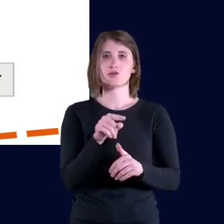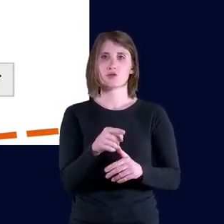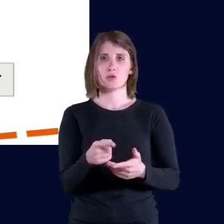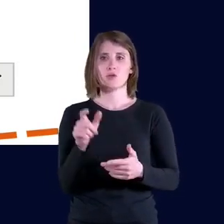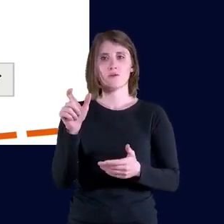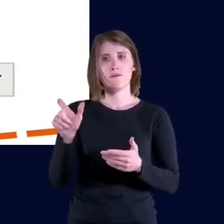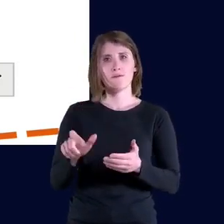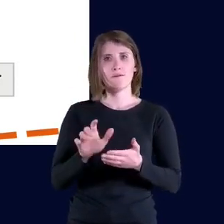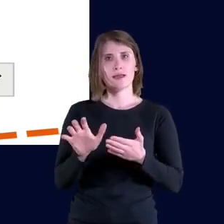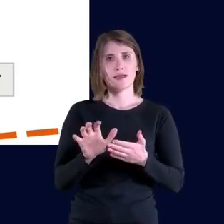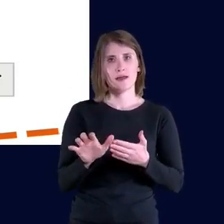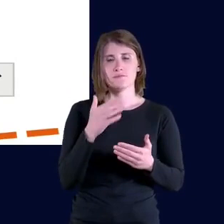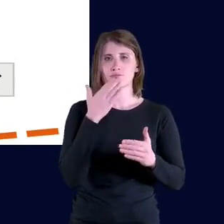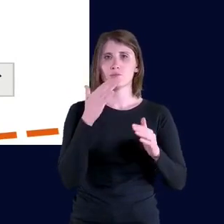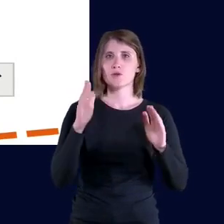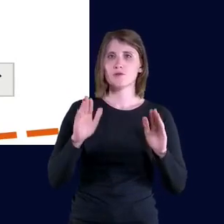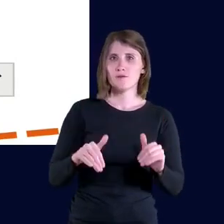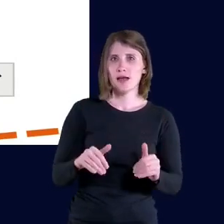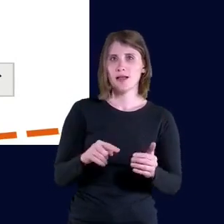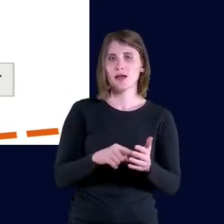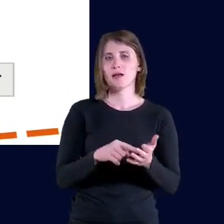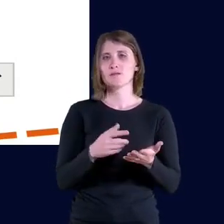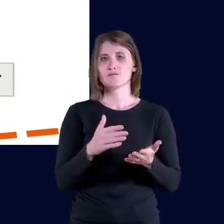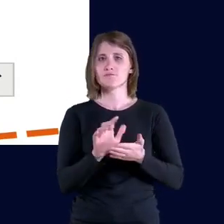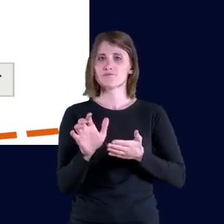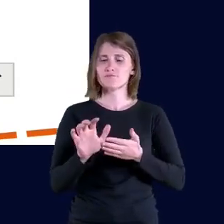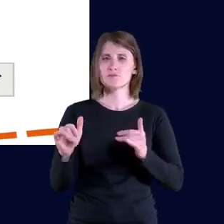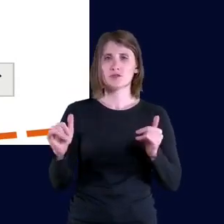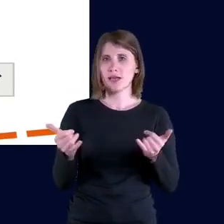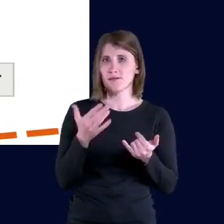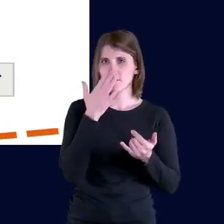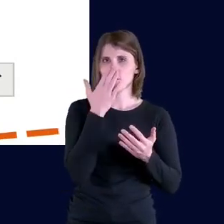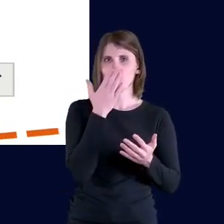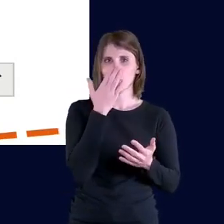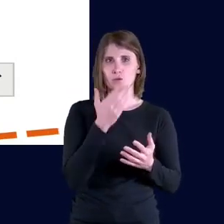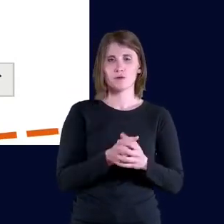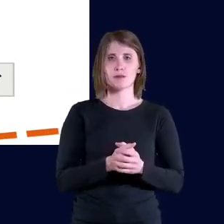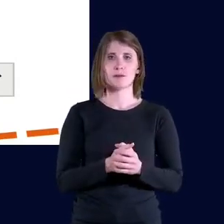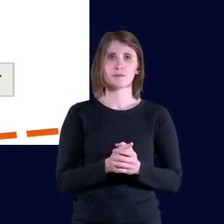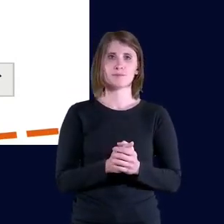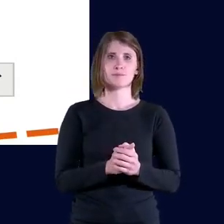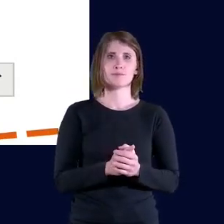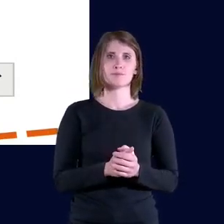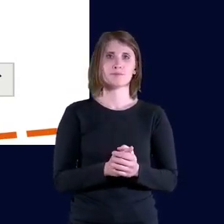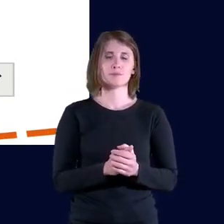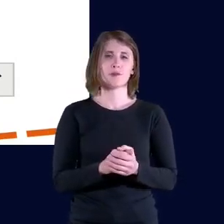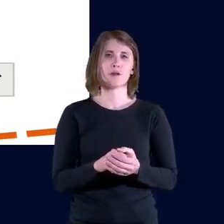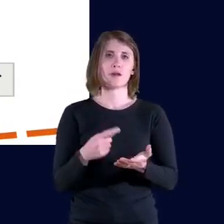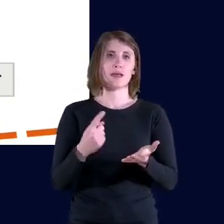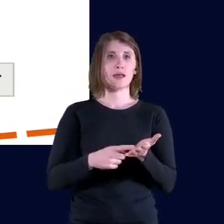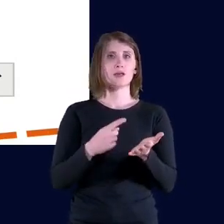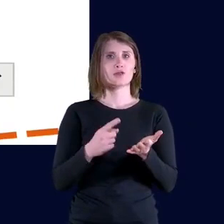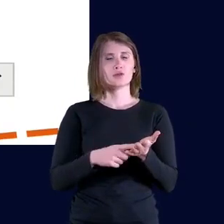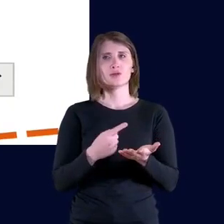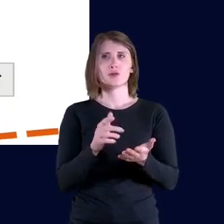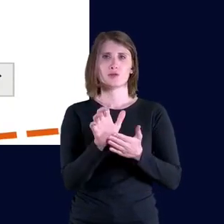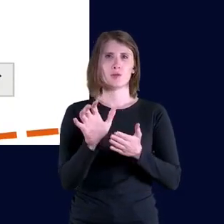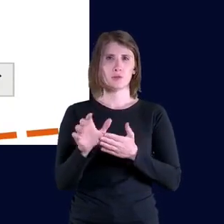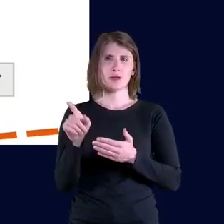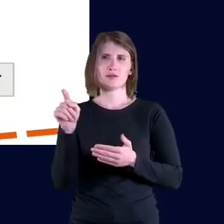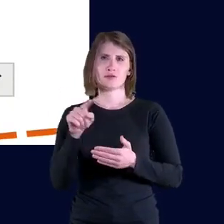zdeponowanie artykułu większości publikacji są do publikacji które już zostały opublikowane